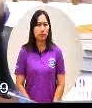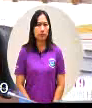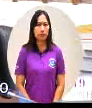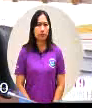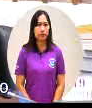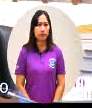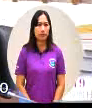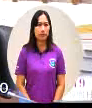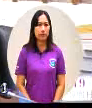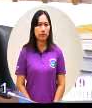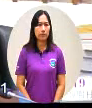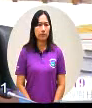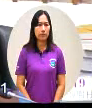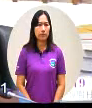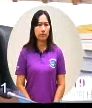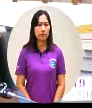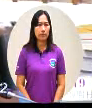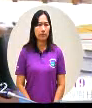啊，再问，